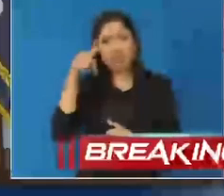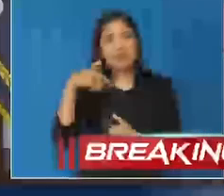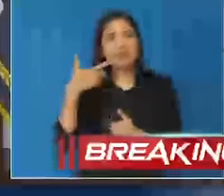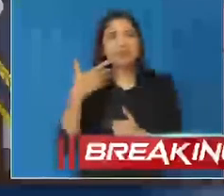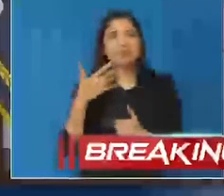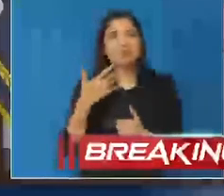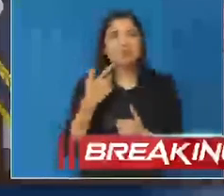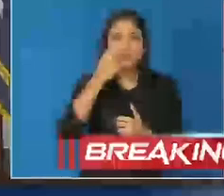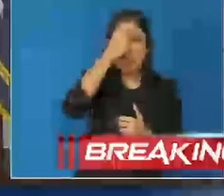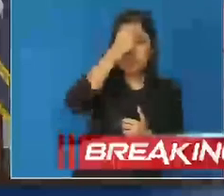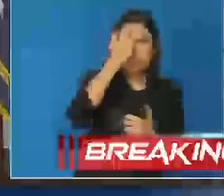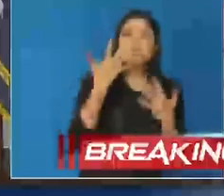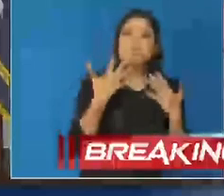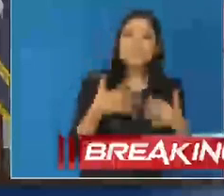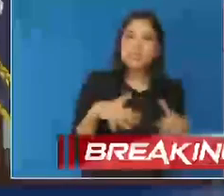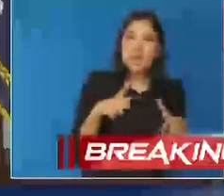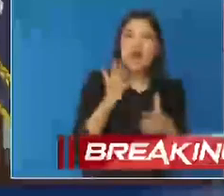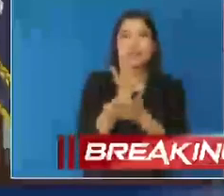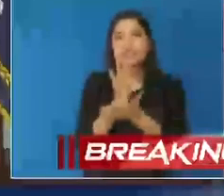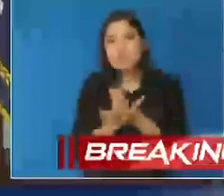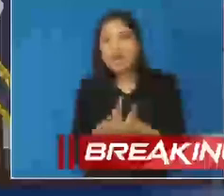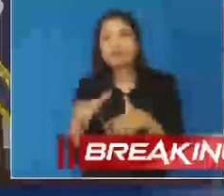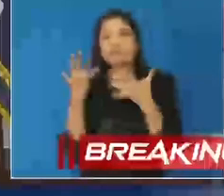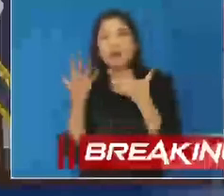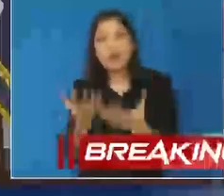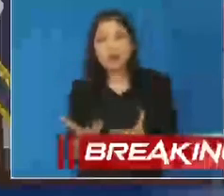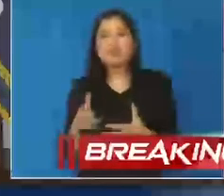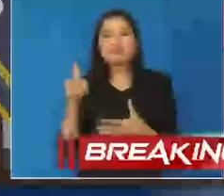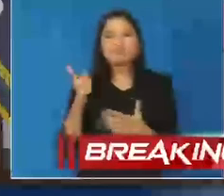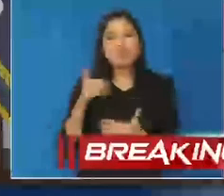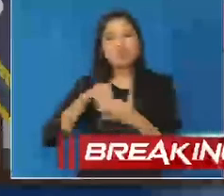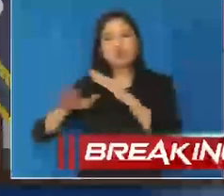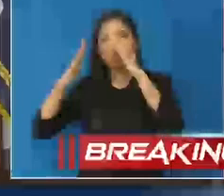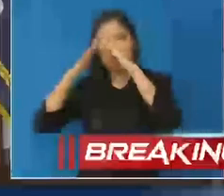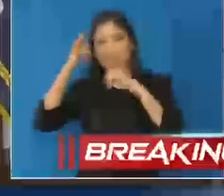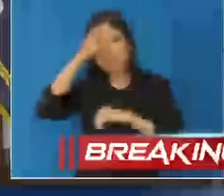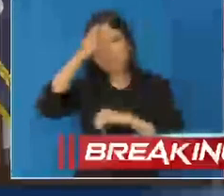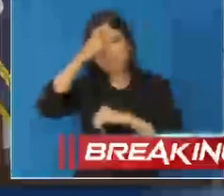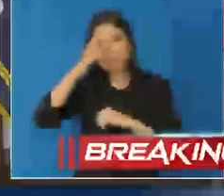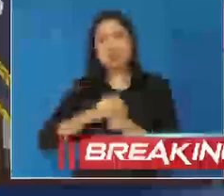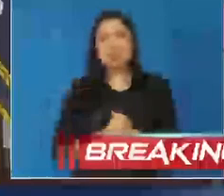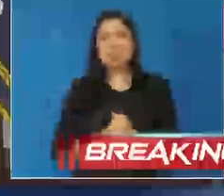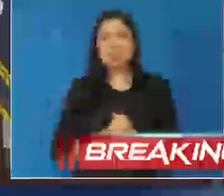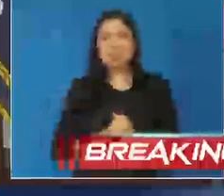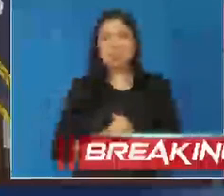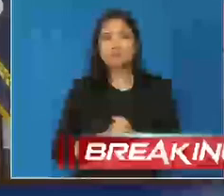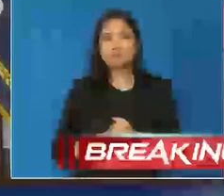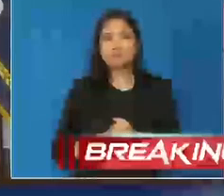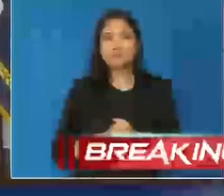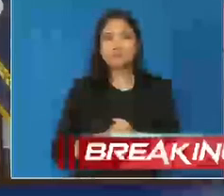sakit-sakit sedang sampai dengan sakit berat yang harus dirawat di rumah sakit Oleh karena itu sekali lagi